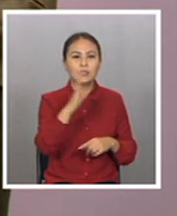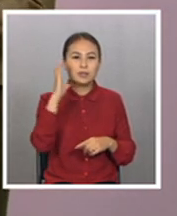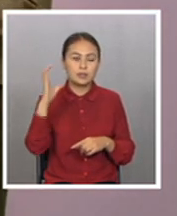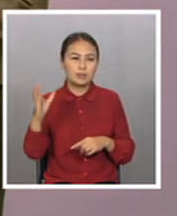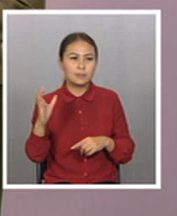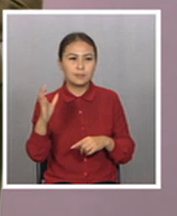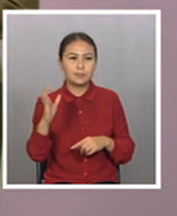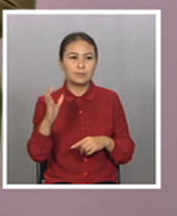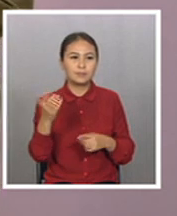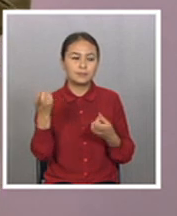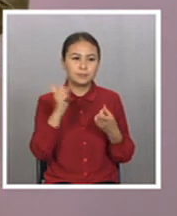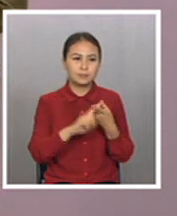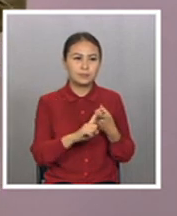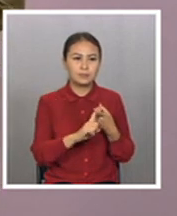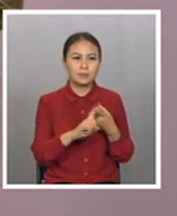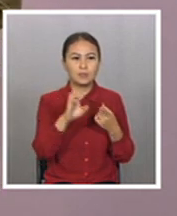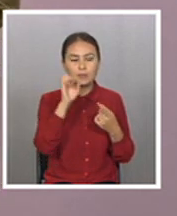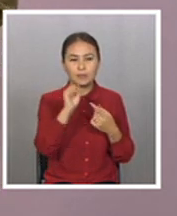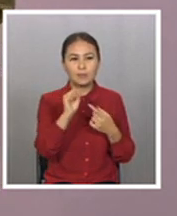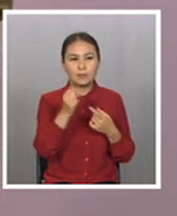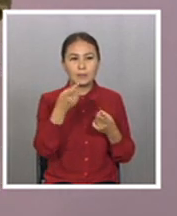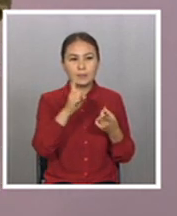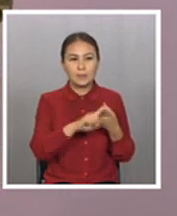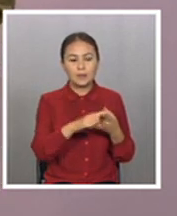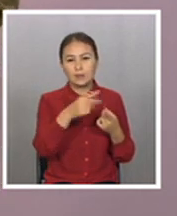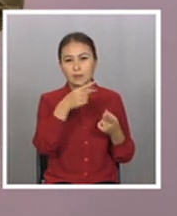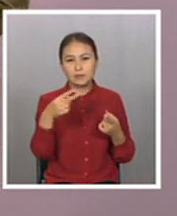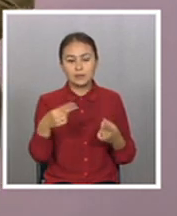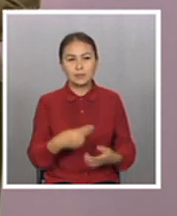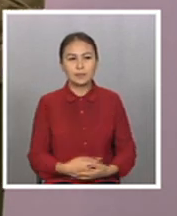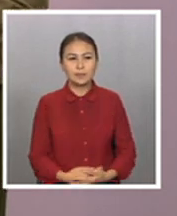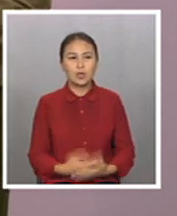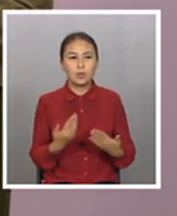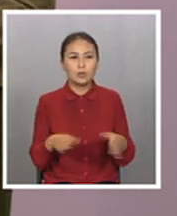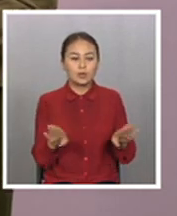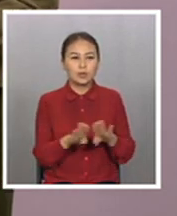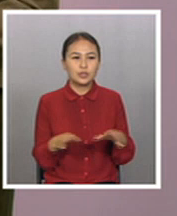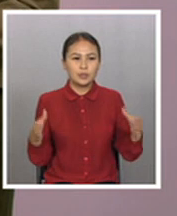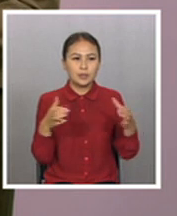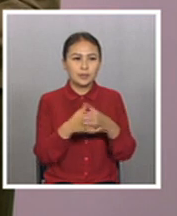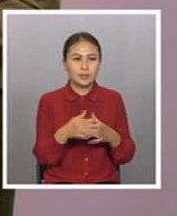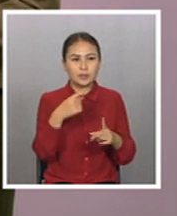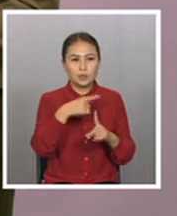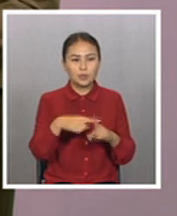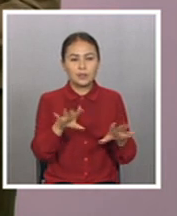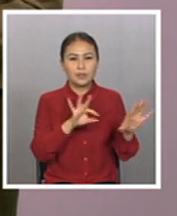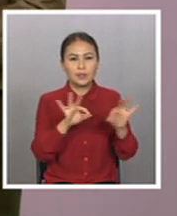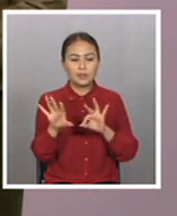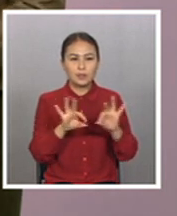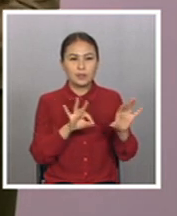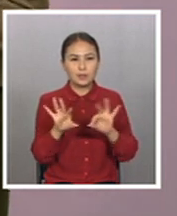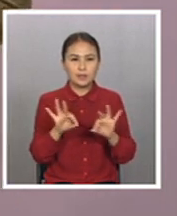жиындарының қиылысуы мен А жиынының қиылысуына тең. Бұл жиындардың қиылысуының терімділік